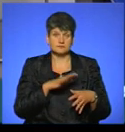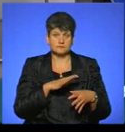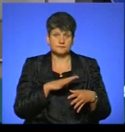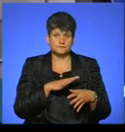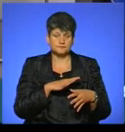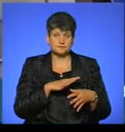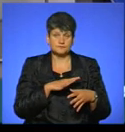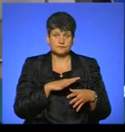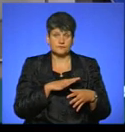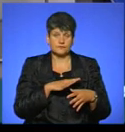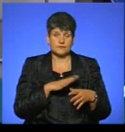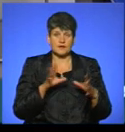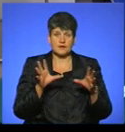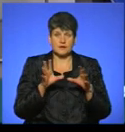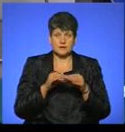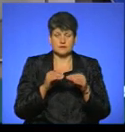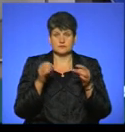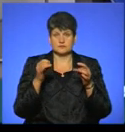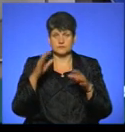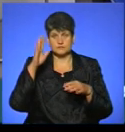разом з поверхневими водами,